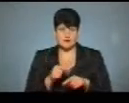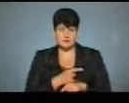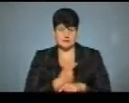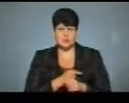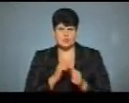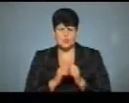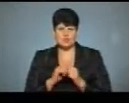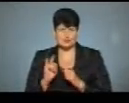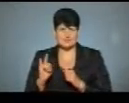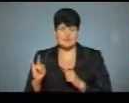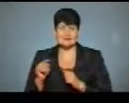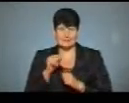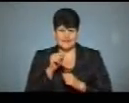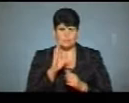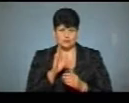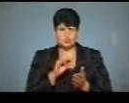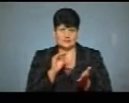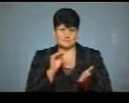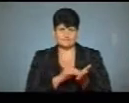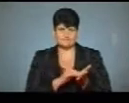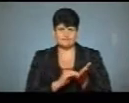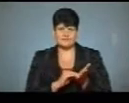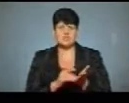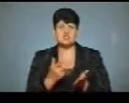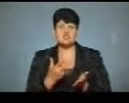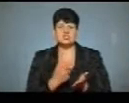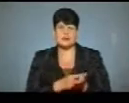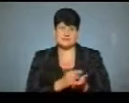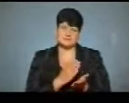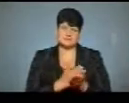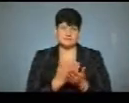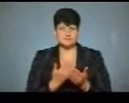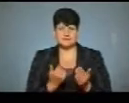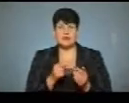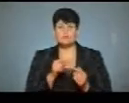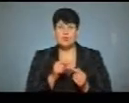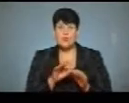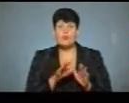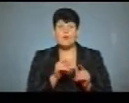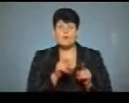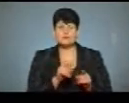кожної дитини, там буде вкладено їхнє щеплення. Від того моменту вже